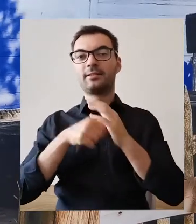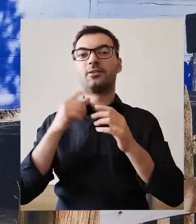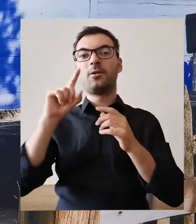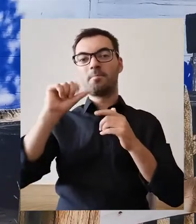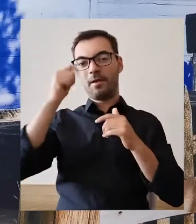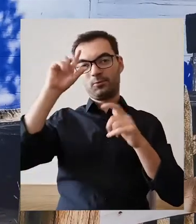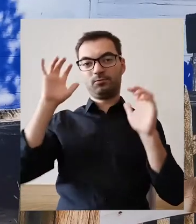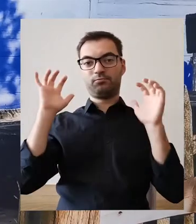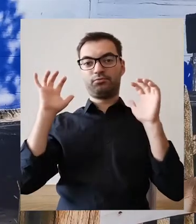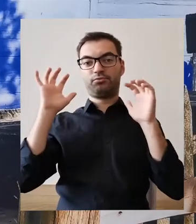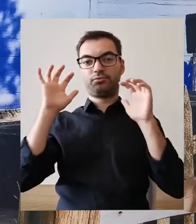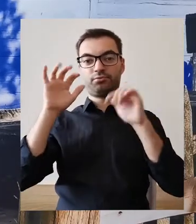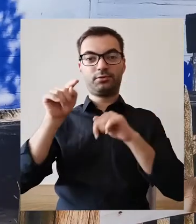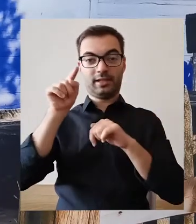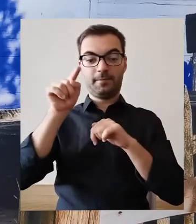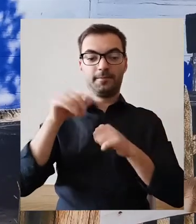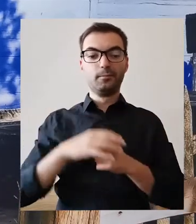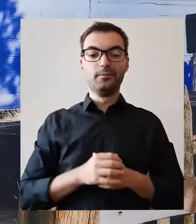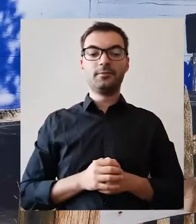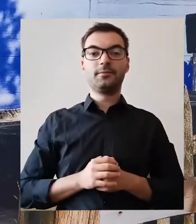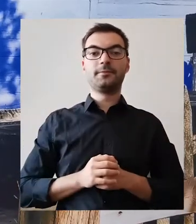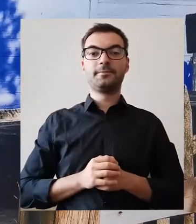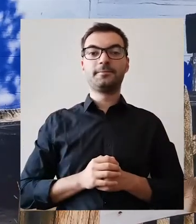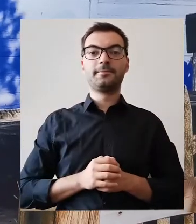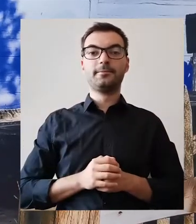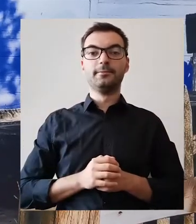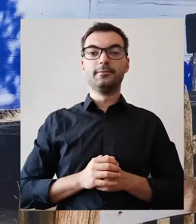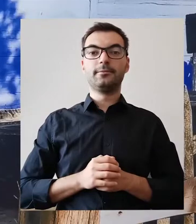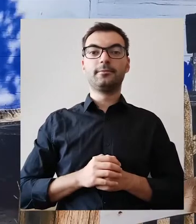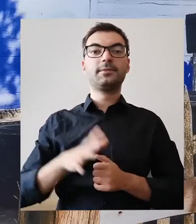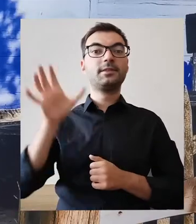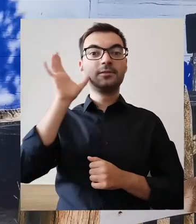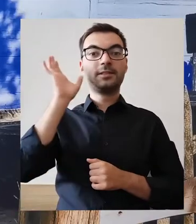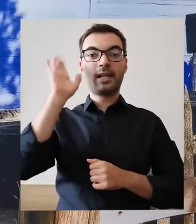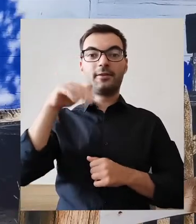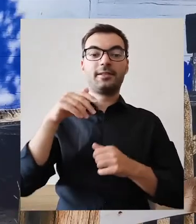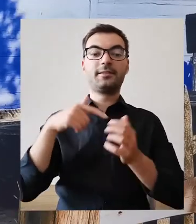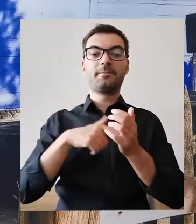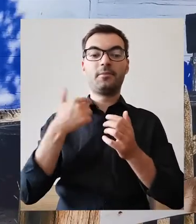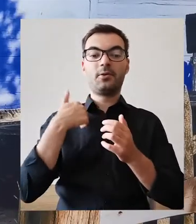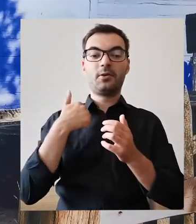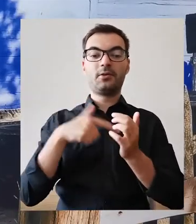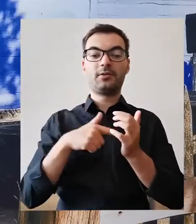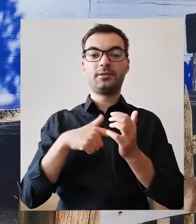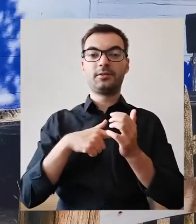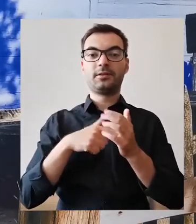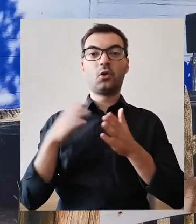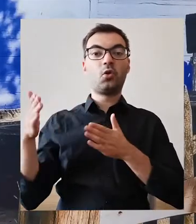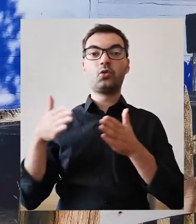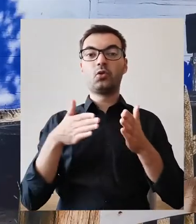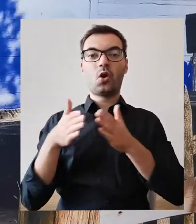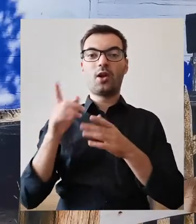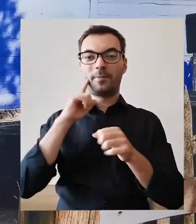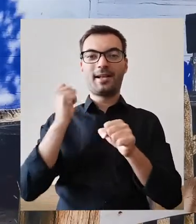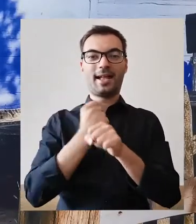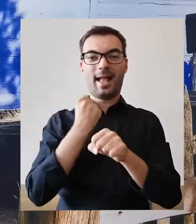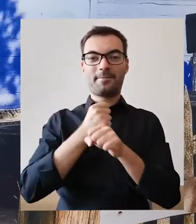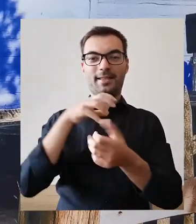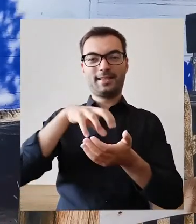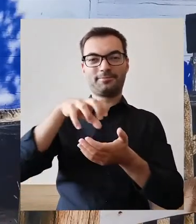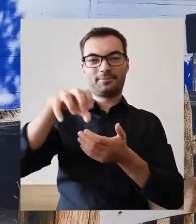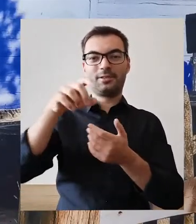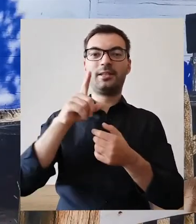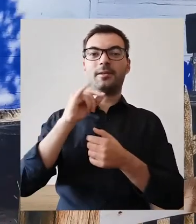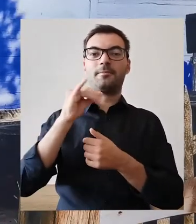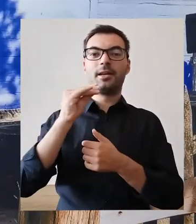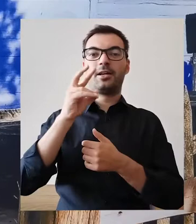osadnicy podobno istniał a nawet przez jakiś czas droga drukowana z pierwszych